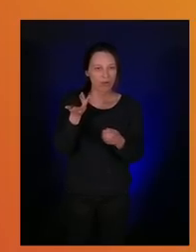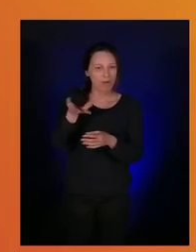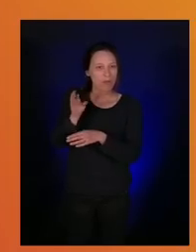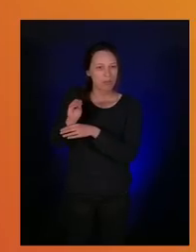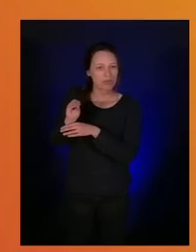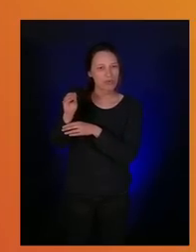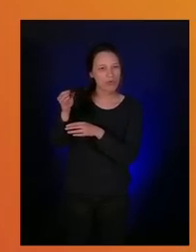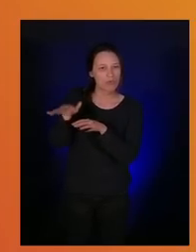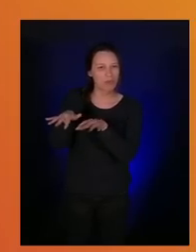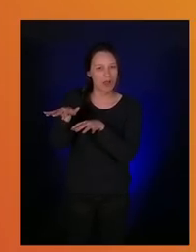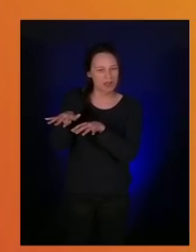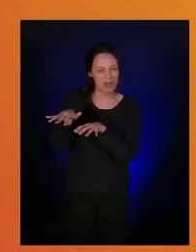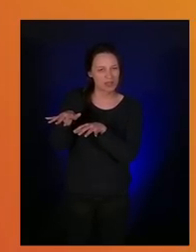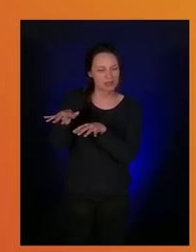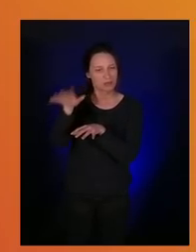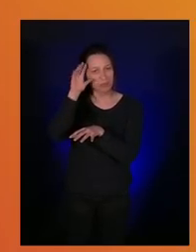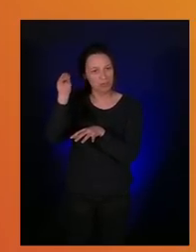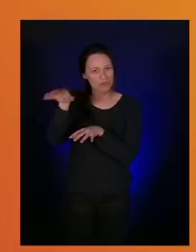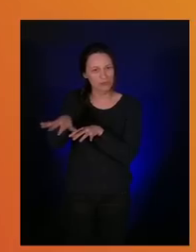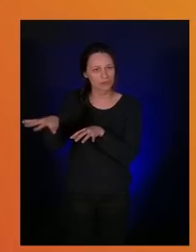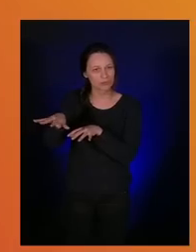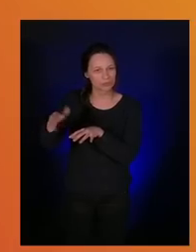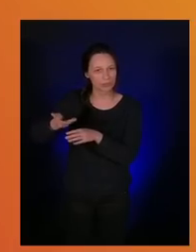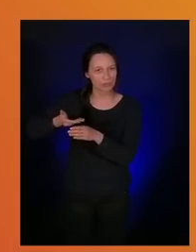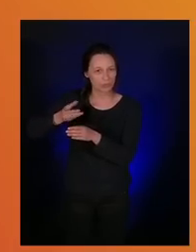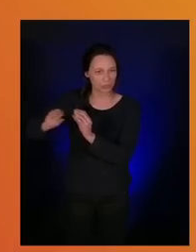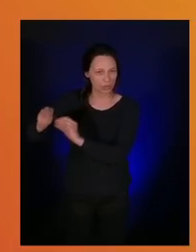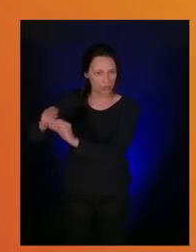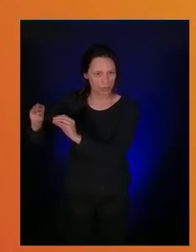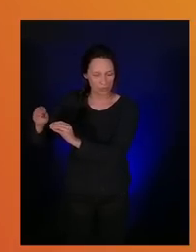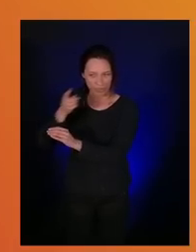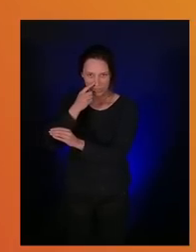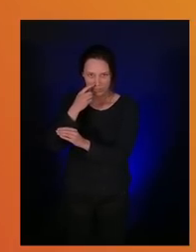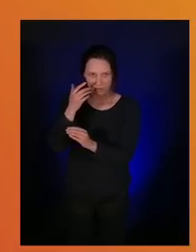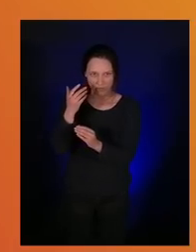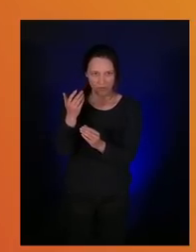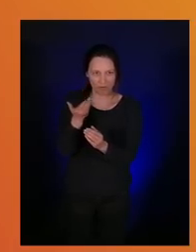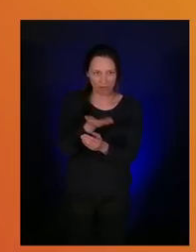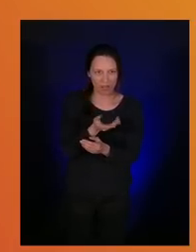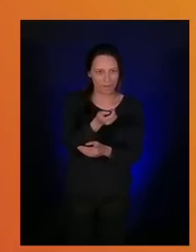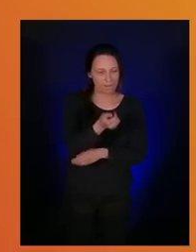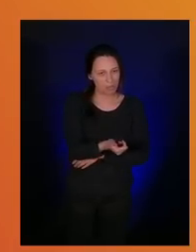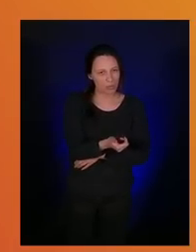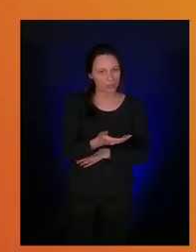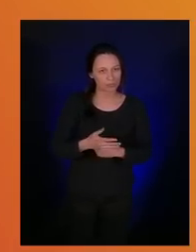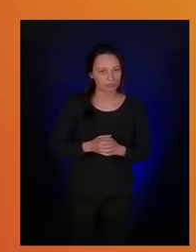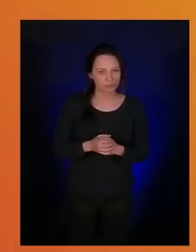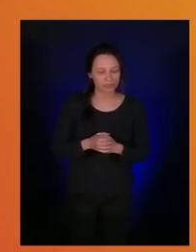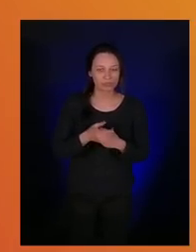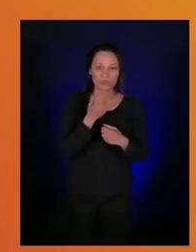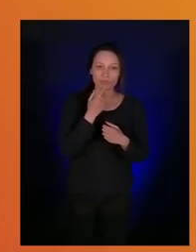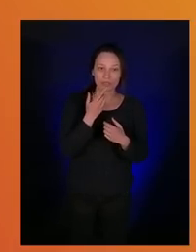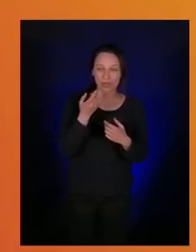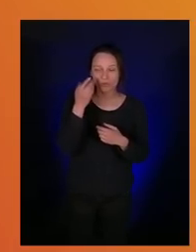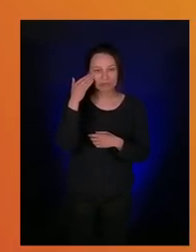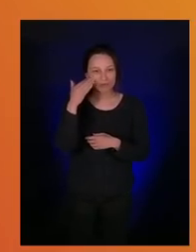les professions. Et pour répondre aux diverses interrogations au financement de la campagne des retraites qu'on a actuellement, aux difficultés des UL, des UD